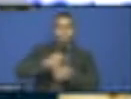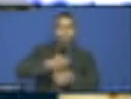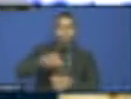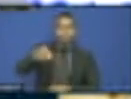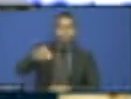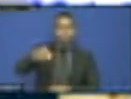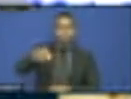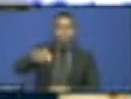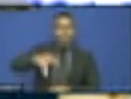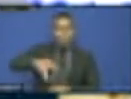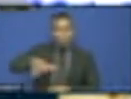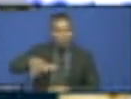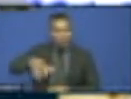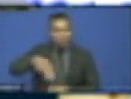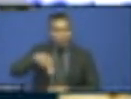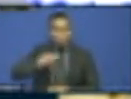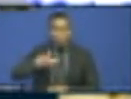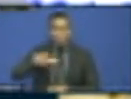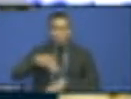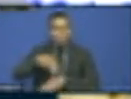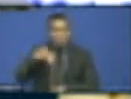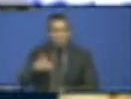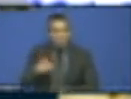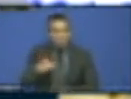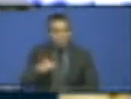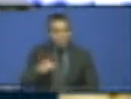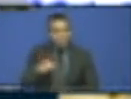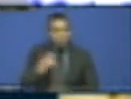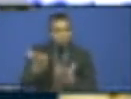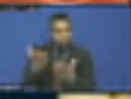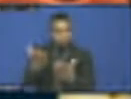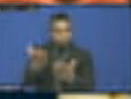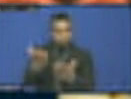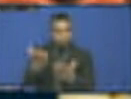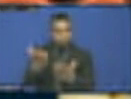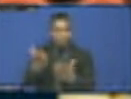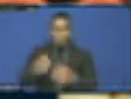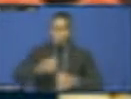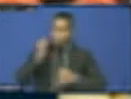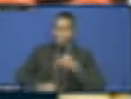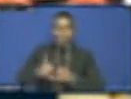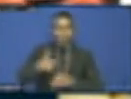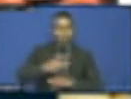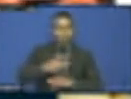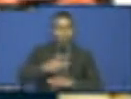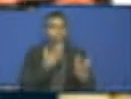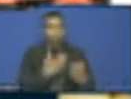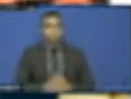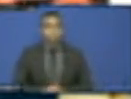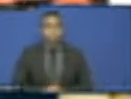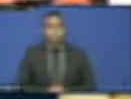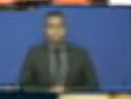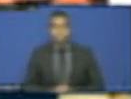But thank you so much. Thanks, Mme Edlam for giving me the floor. Je suis ambassadeur directeur Cédu Koulibaly,